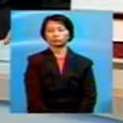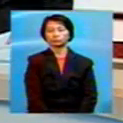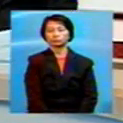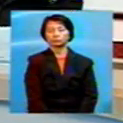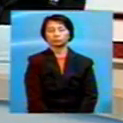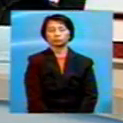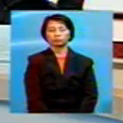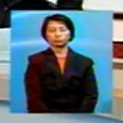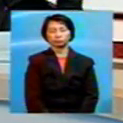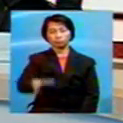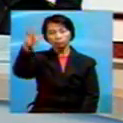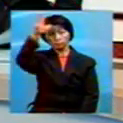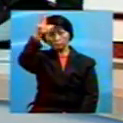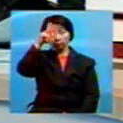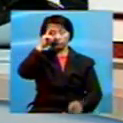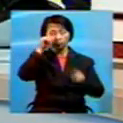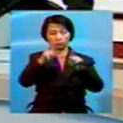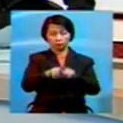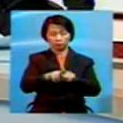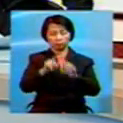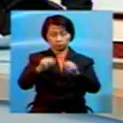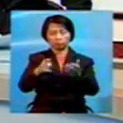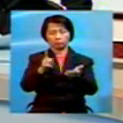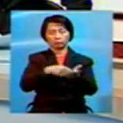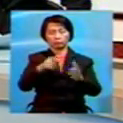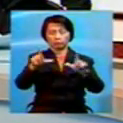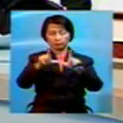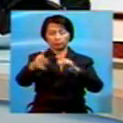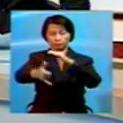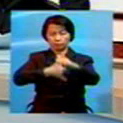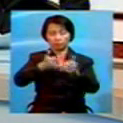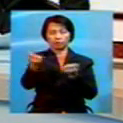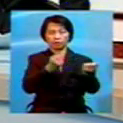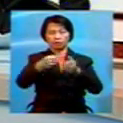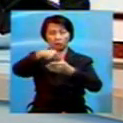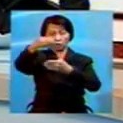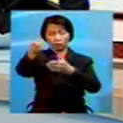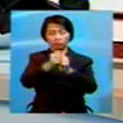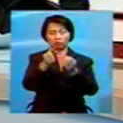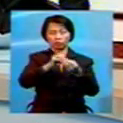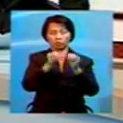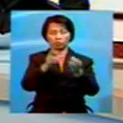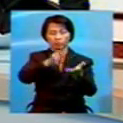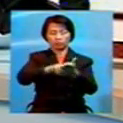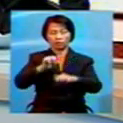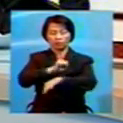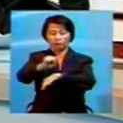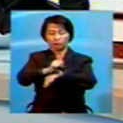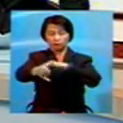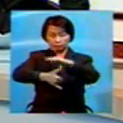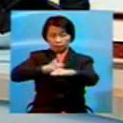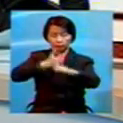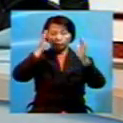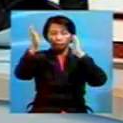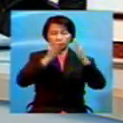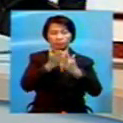Islam kerajaan bersetuju untuk mengenakan bayaran permit kemasukan kepada kenderaan asing dengan nombor pendaftaran Singapura yang memasuki negara